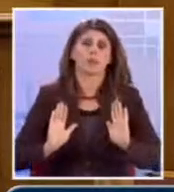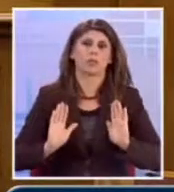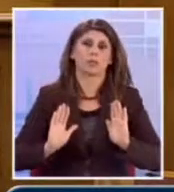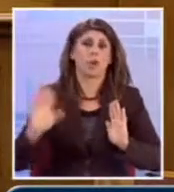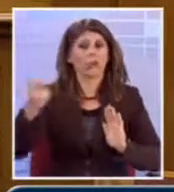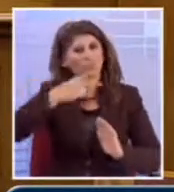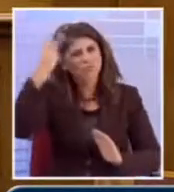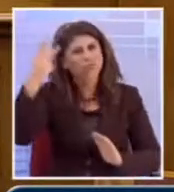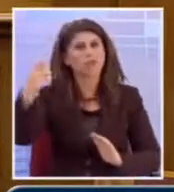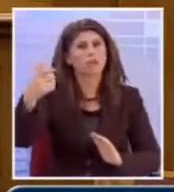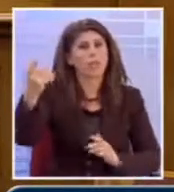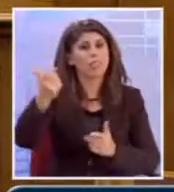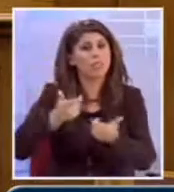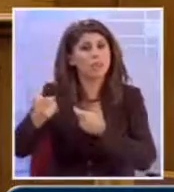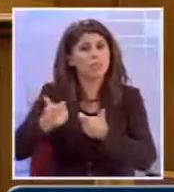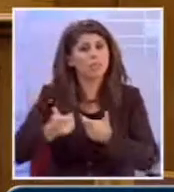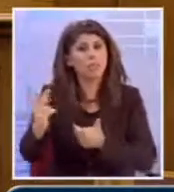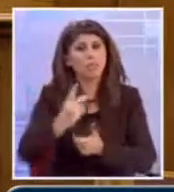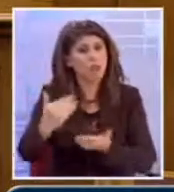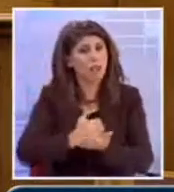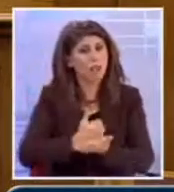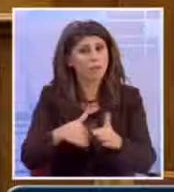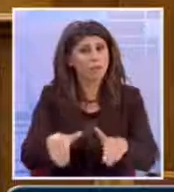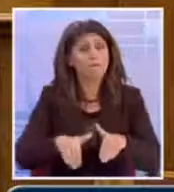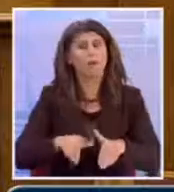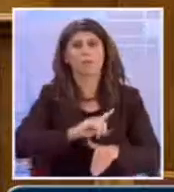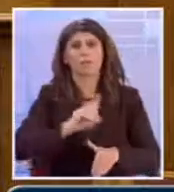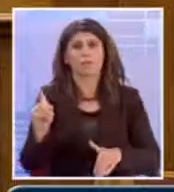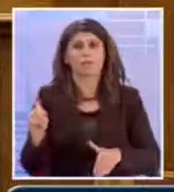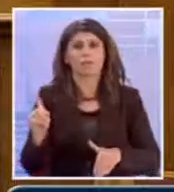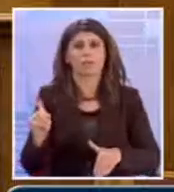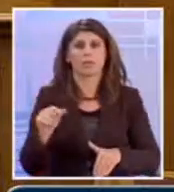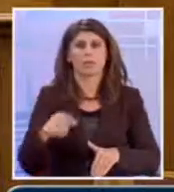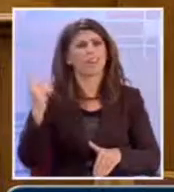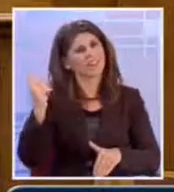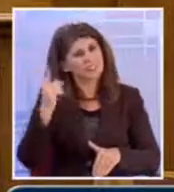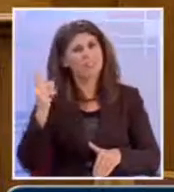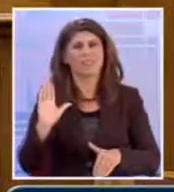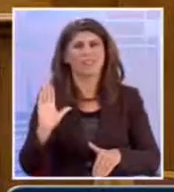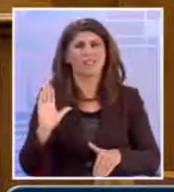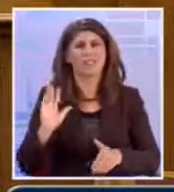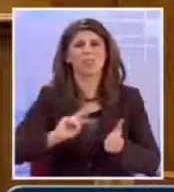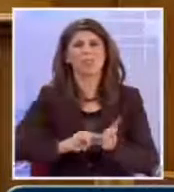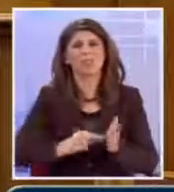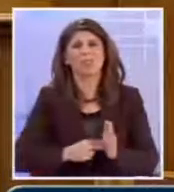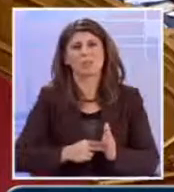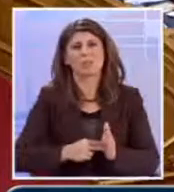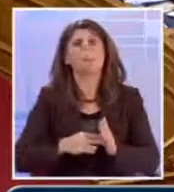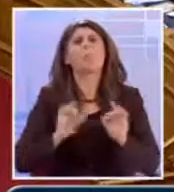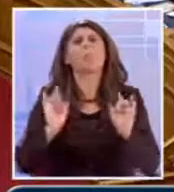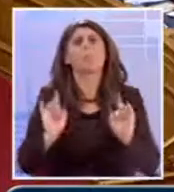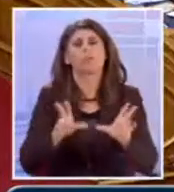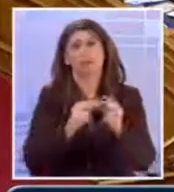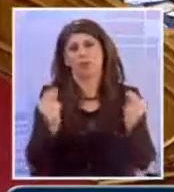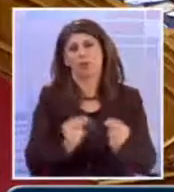απαιτήσεις των δανειστών που είναι κοινωνικά άδικες και συνηθέστατα οικονομικά